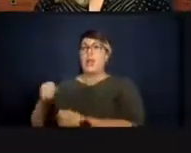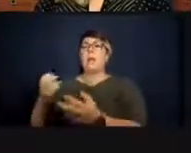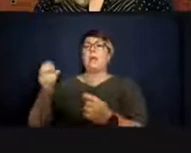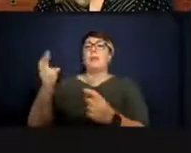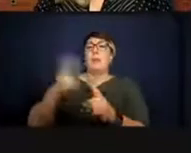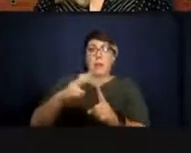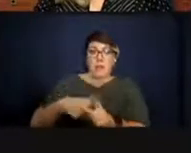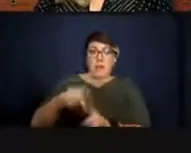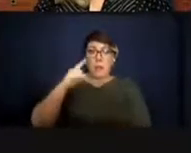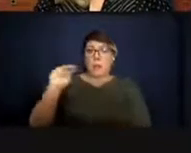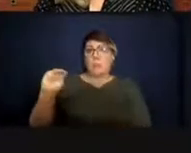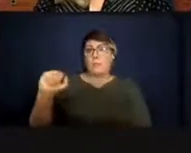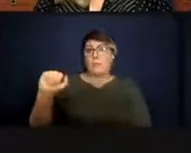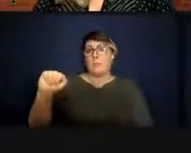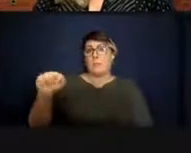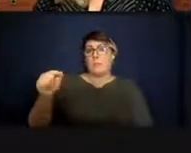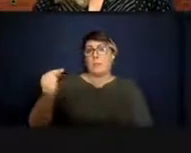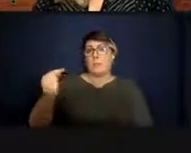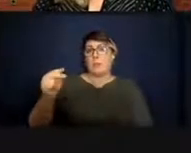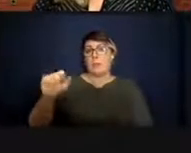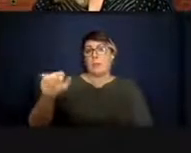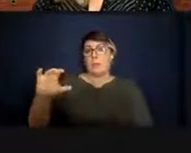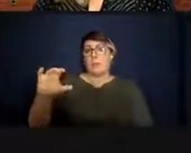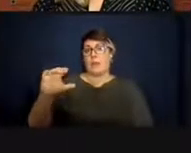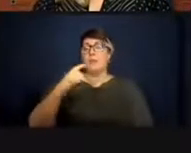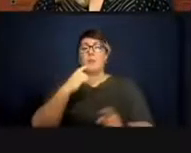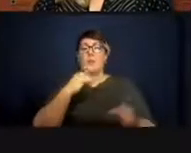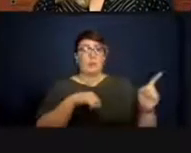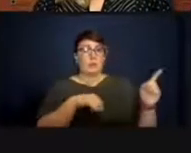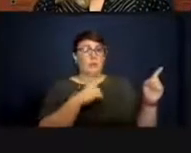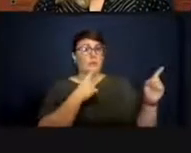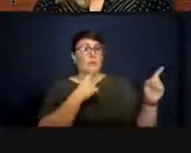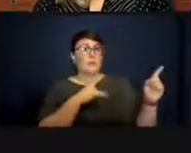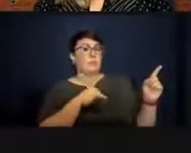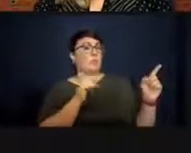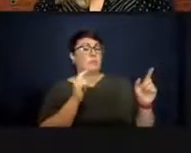nayo, na kwa wale ambao